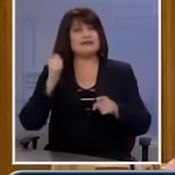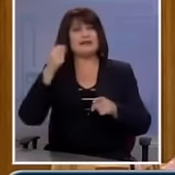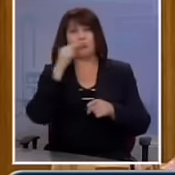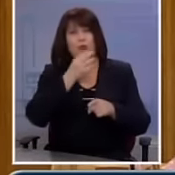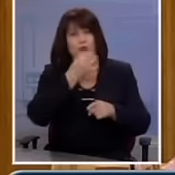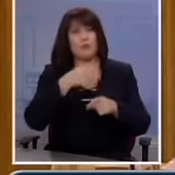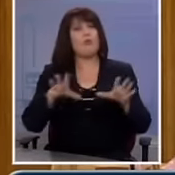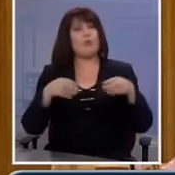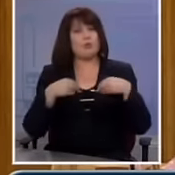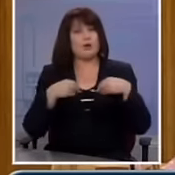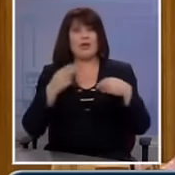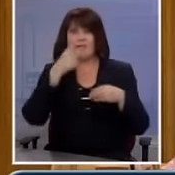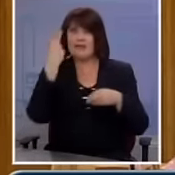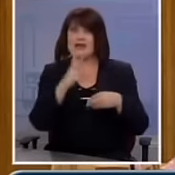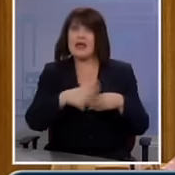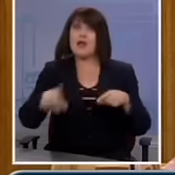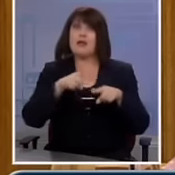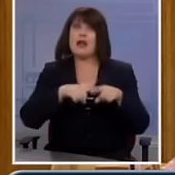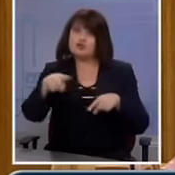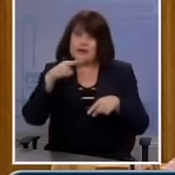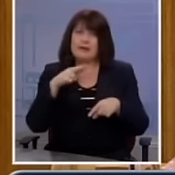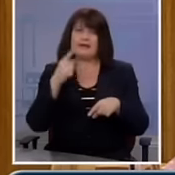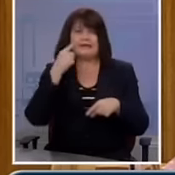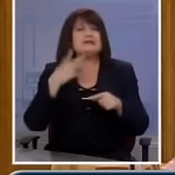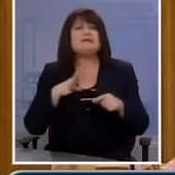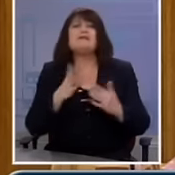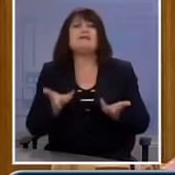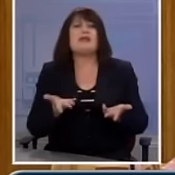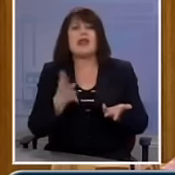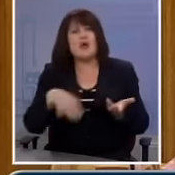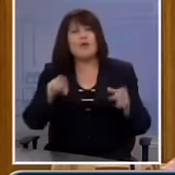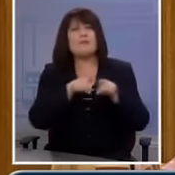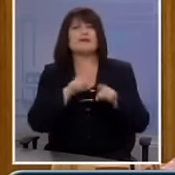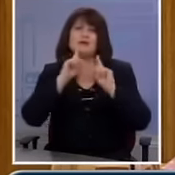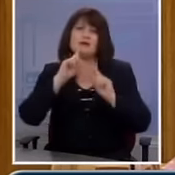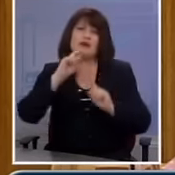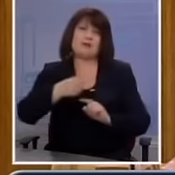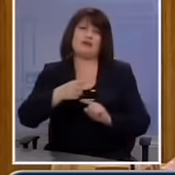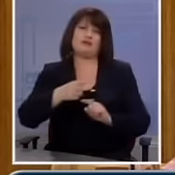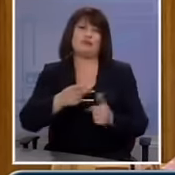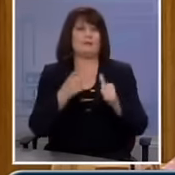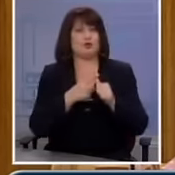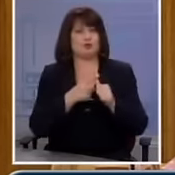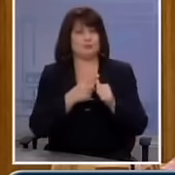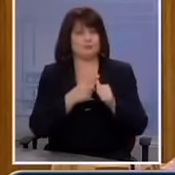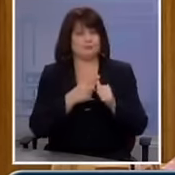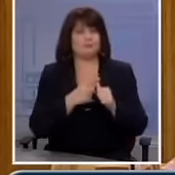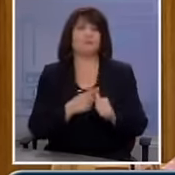Πρωθυπουργός, το δικαίωμά του για να απαντήσει, να απαντήσουμε όλοι μαζί. Πρώτο,